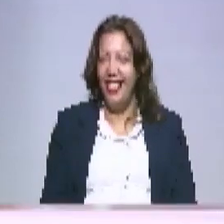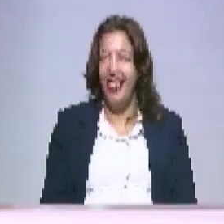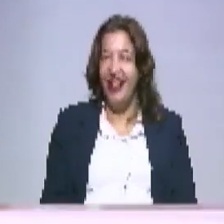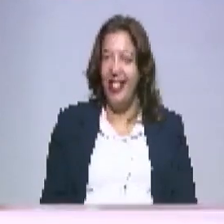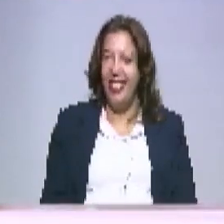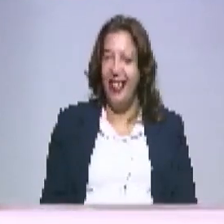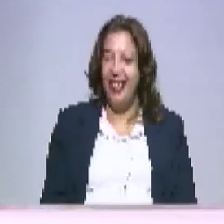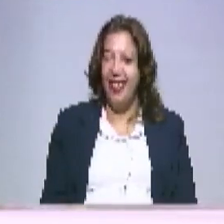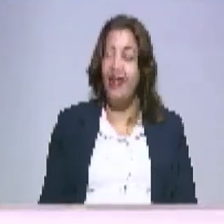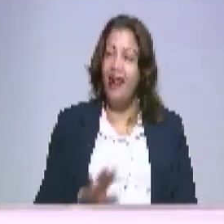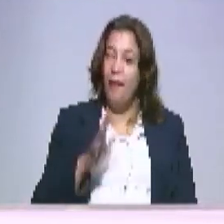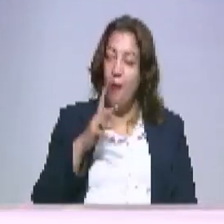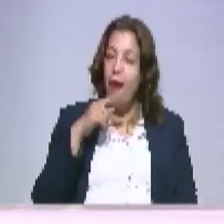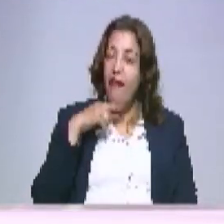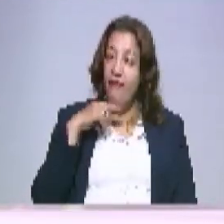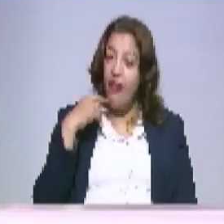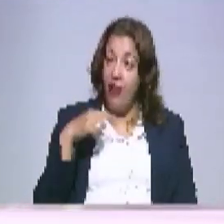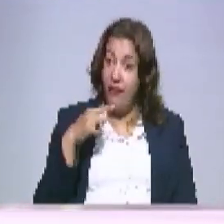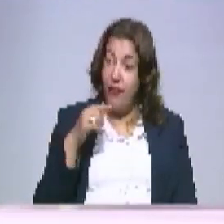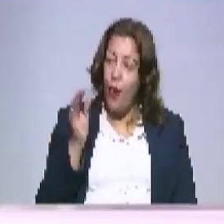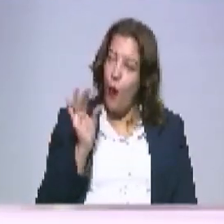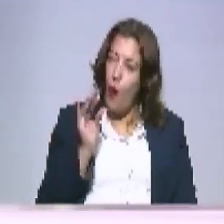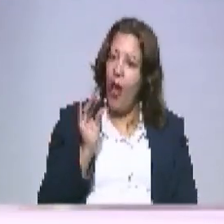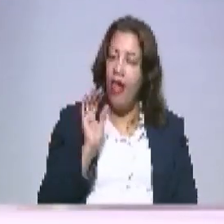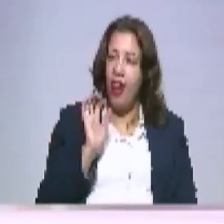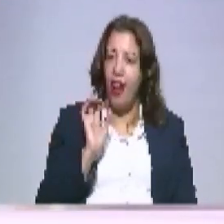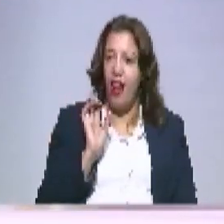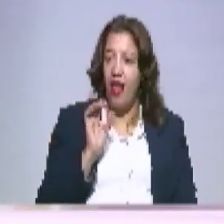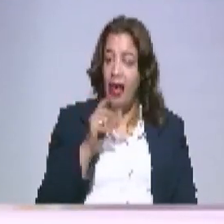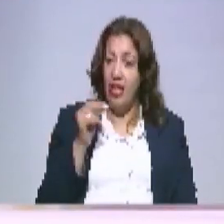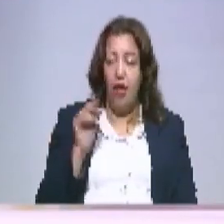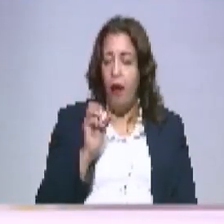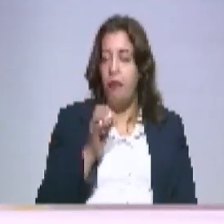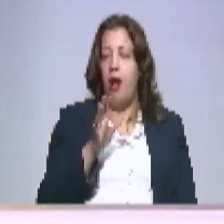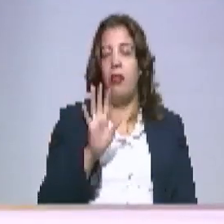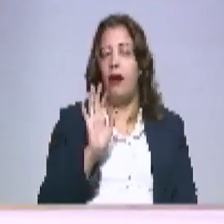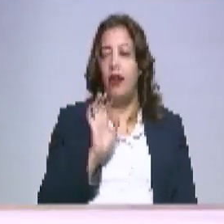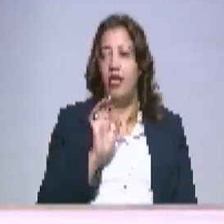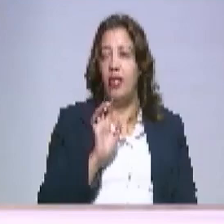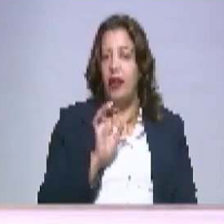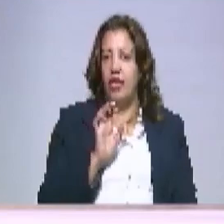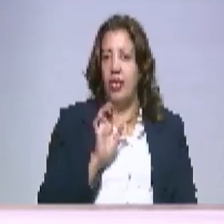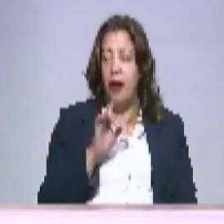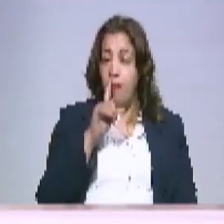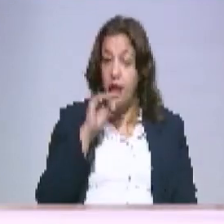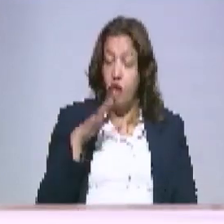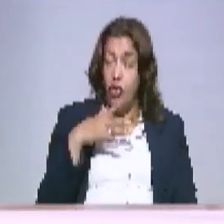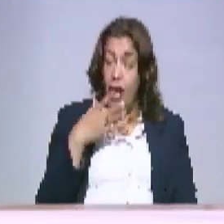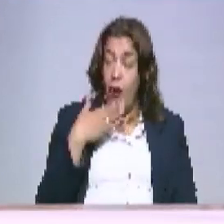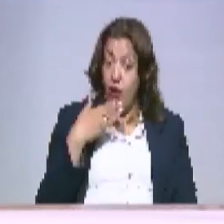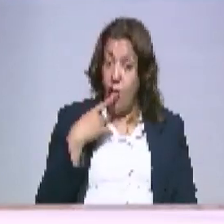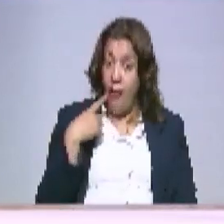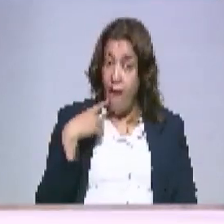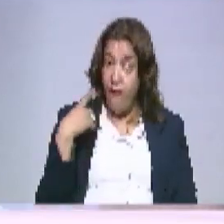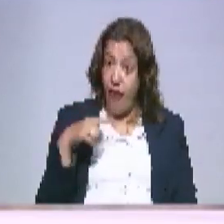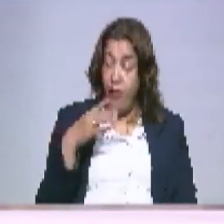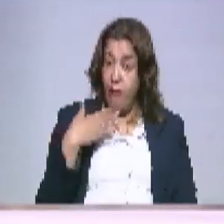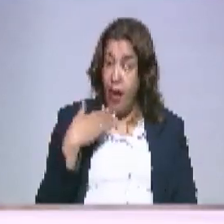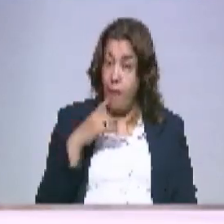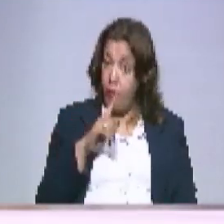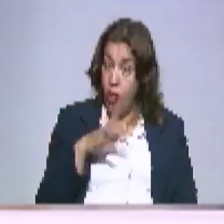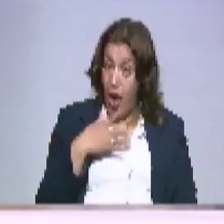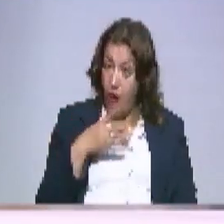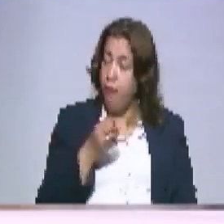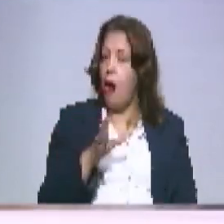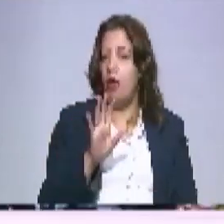ممكن نقلل الفلفل على فكرة عادي يعني. بالظبط. اللي مش عايز فلفل حراق ما يحطش، ده اختياري